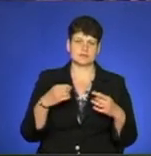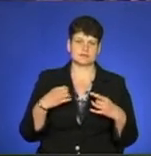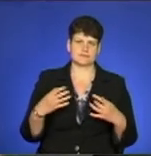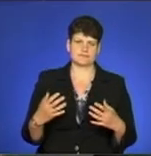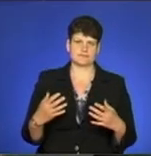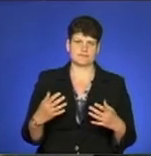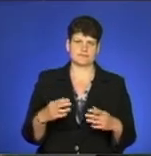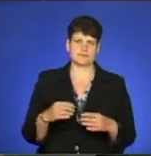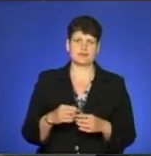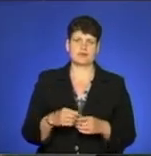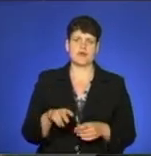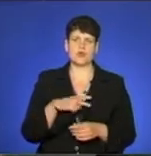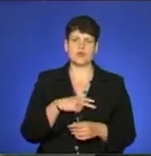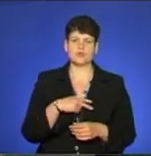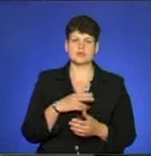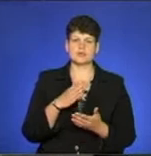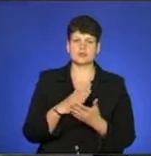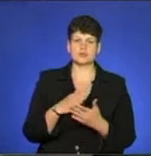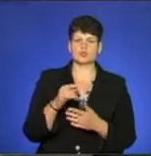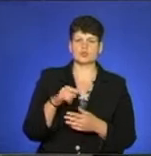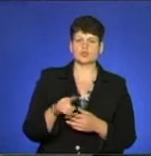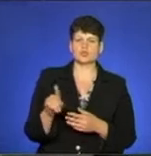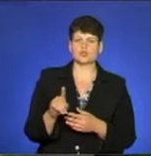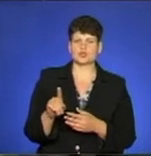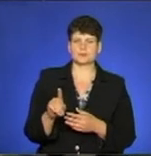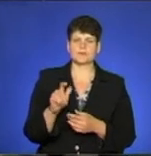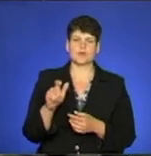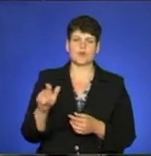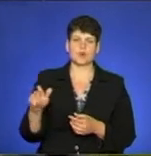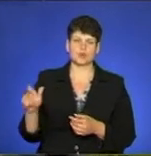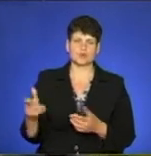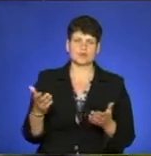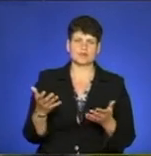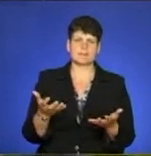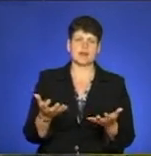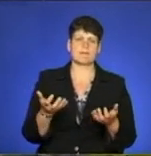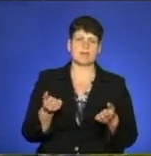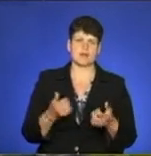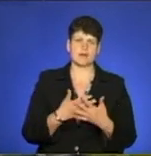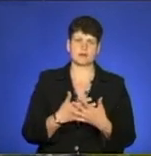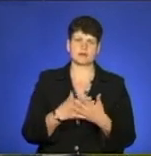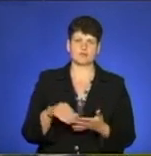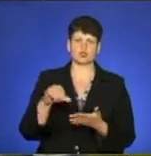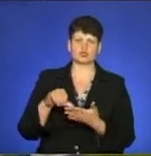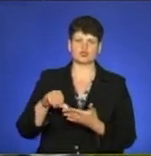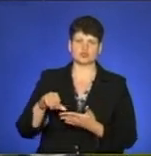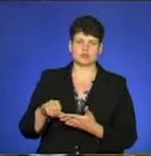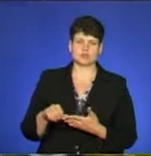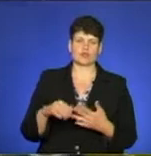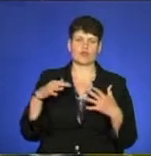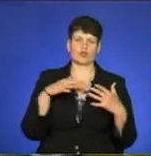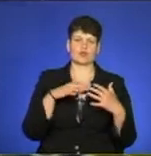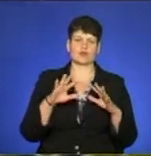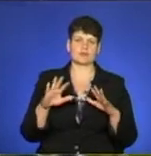урочистості. Нагородження це відбувається тому, що люди, котрі приймали активну участь в бойових